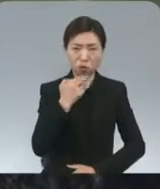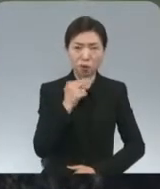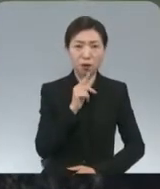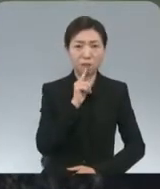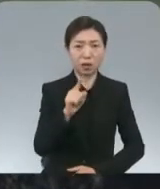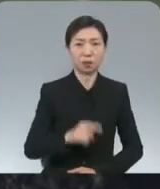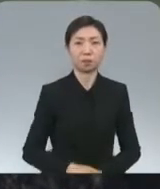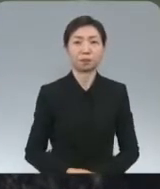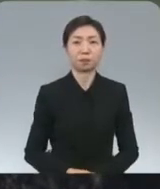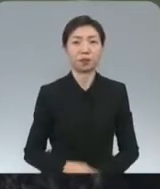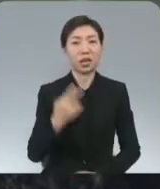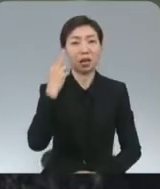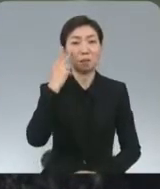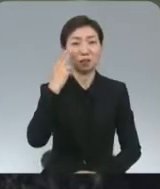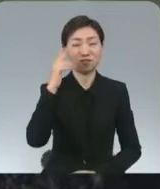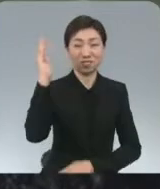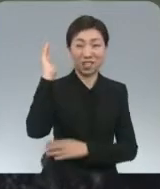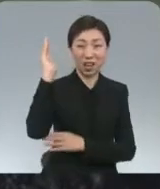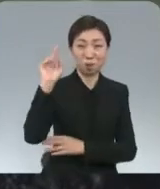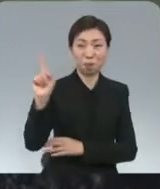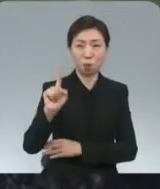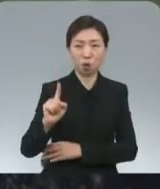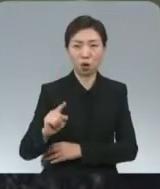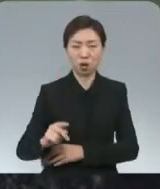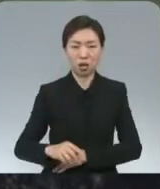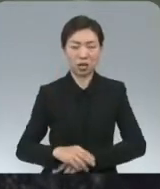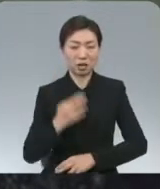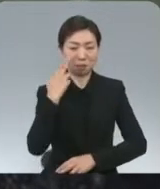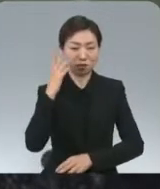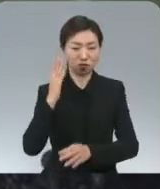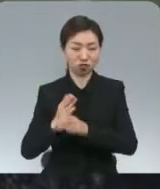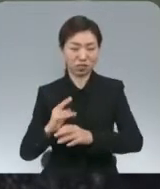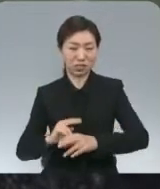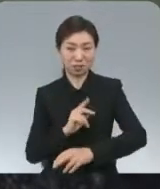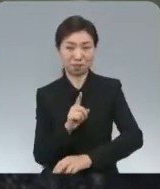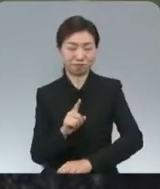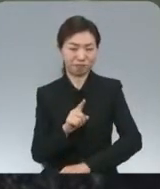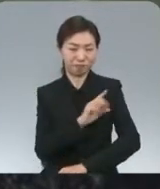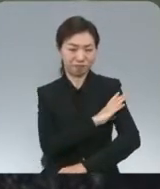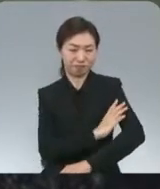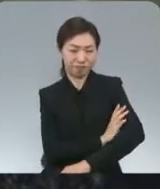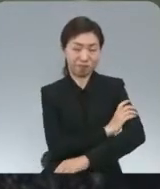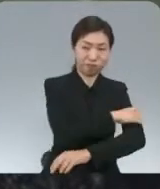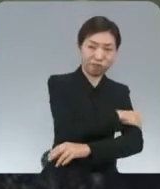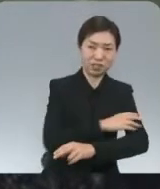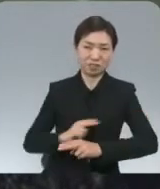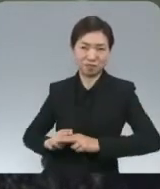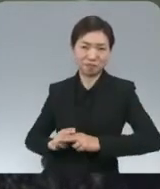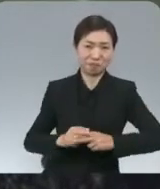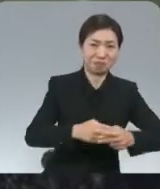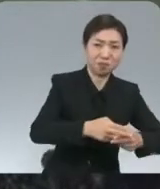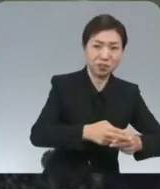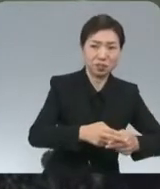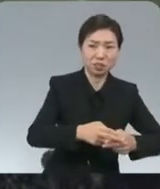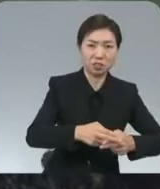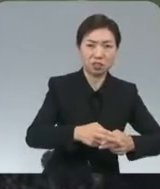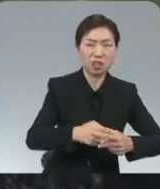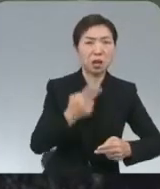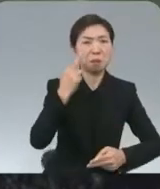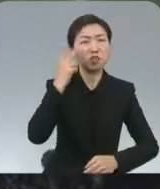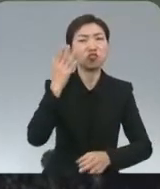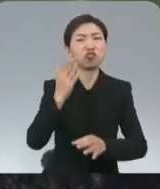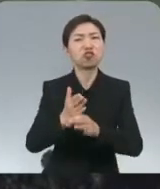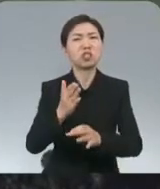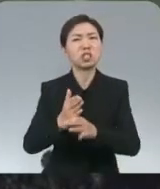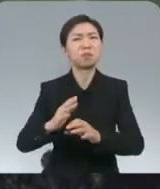驳。在提及21日美国总统拜登在联大发表讲话时所说的北韩持续